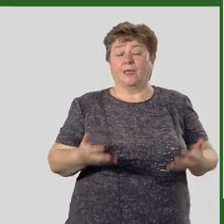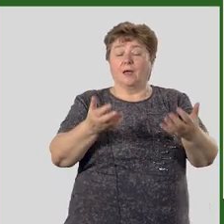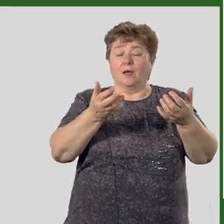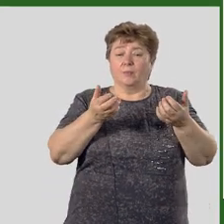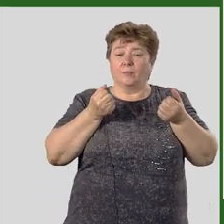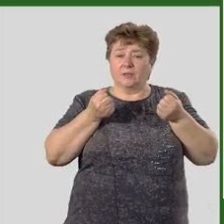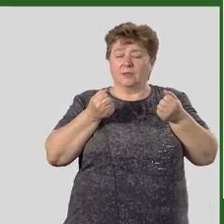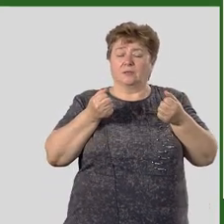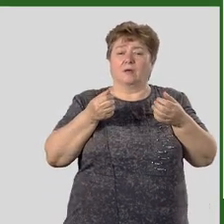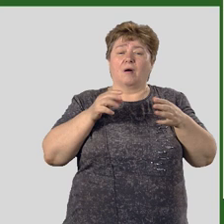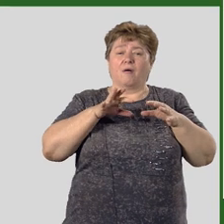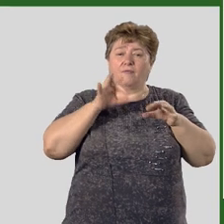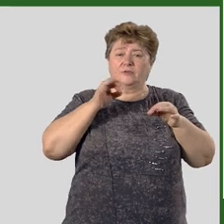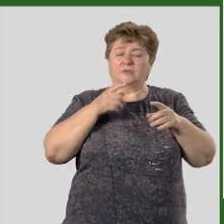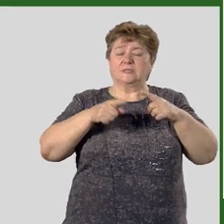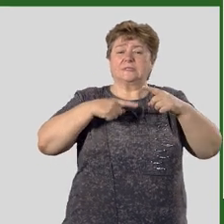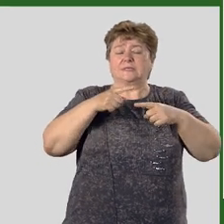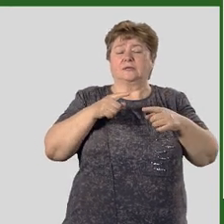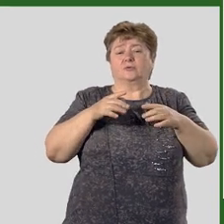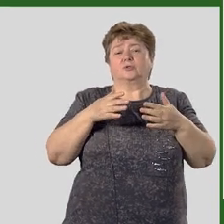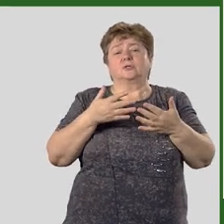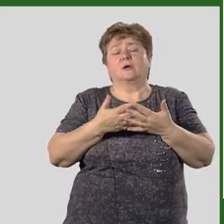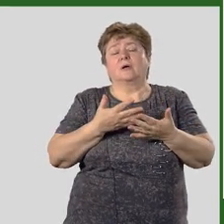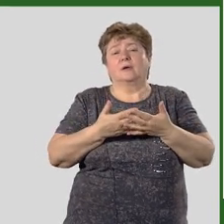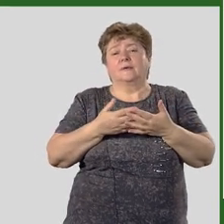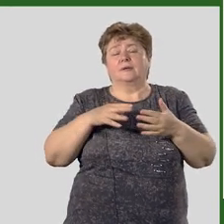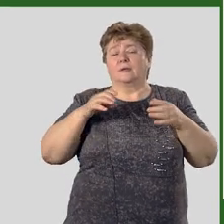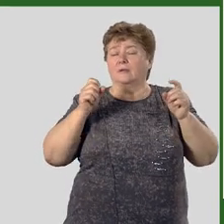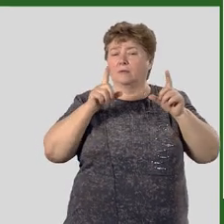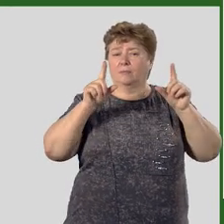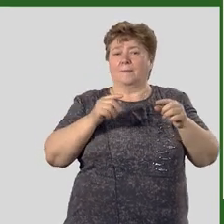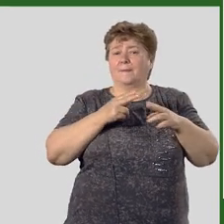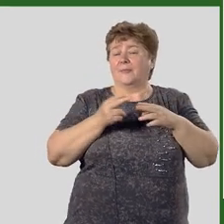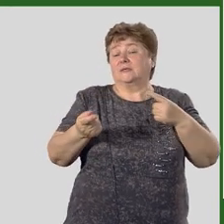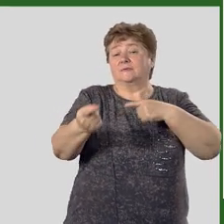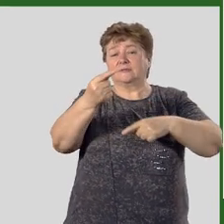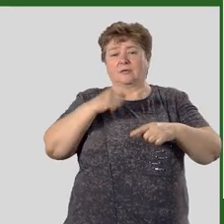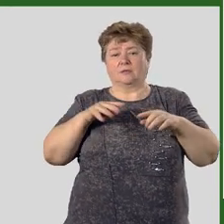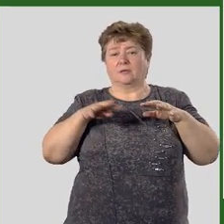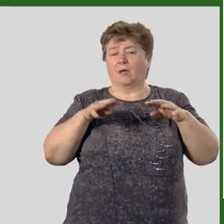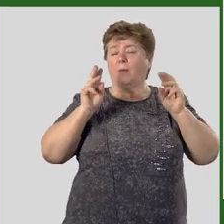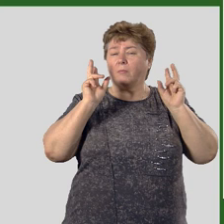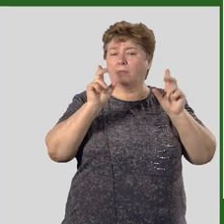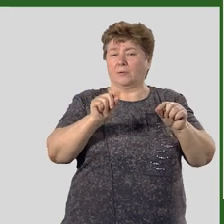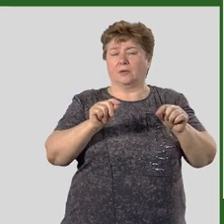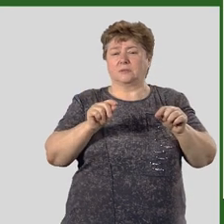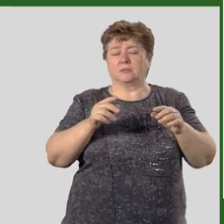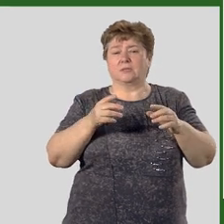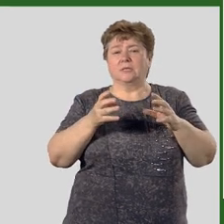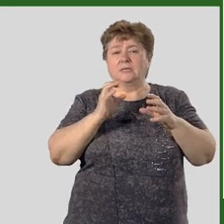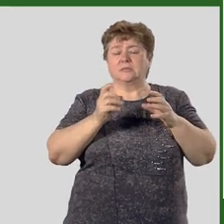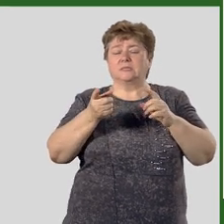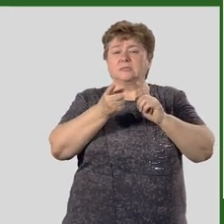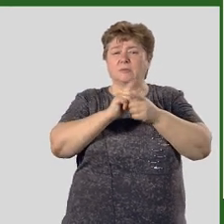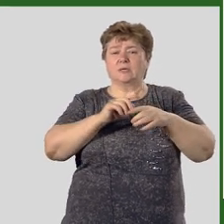Принято выделять следующие виды внешней миграции. Безвозвратная миграция, связанная с изменением